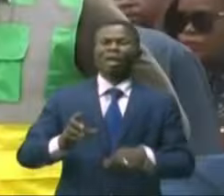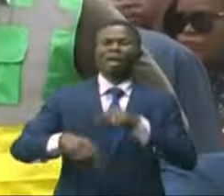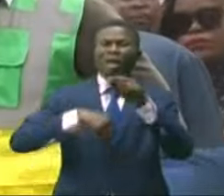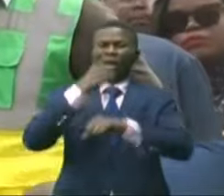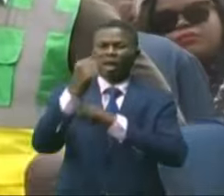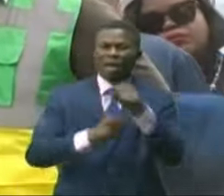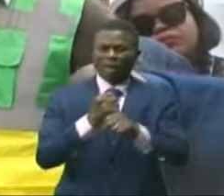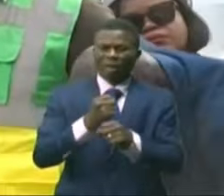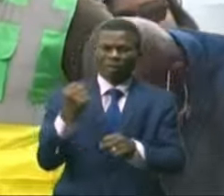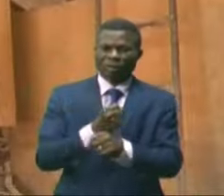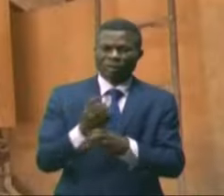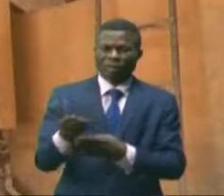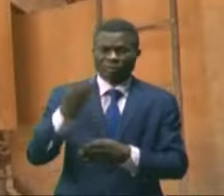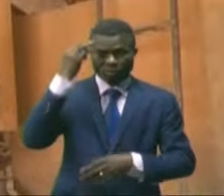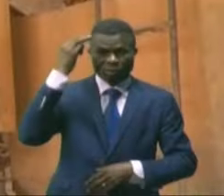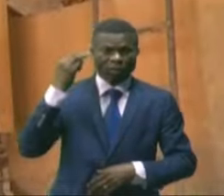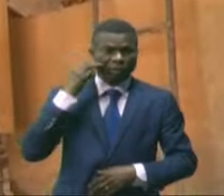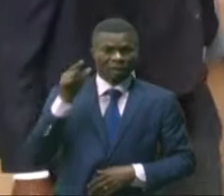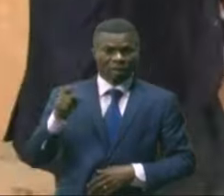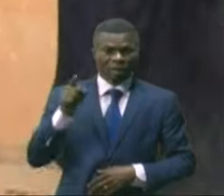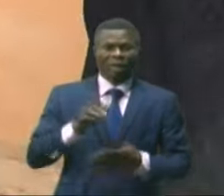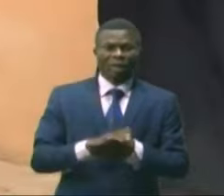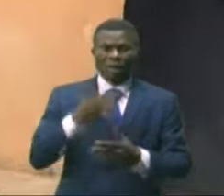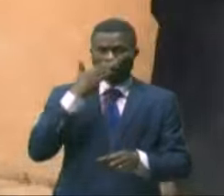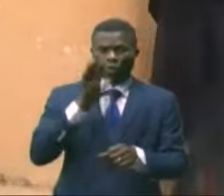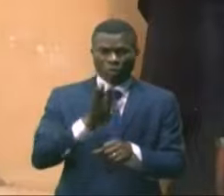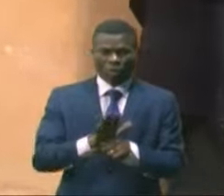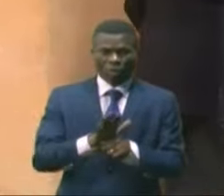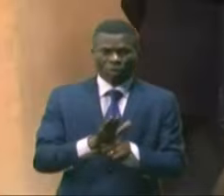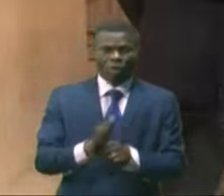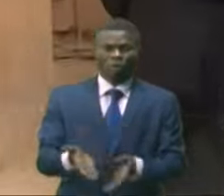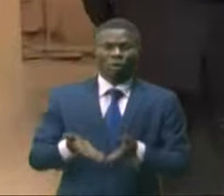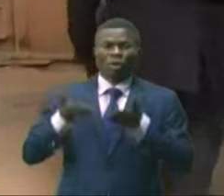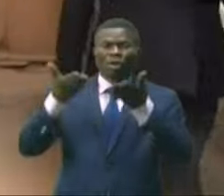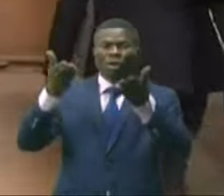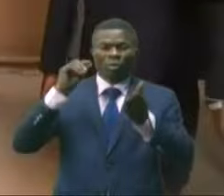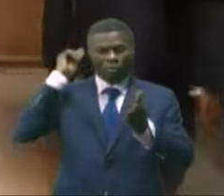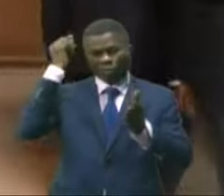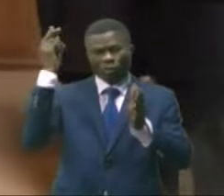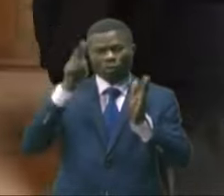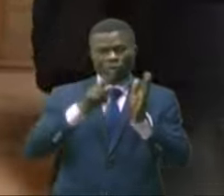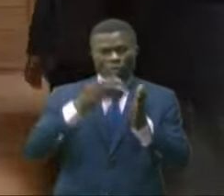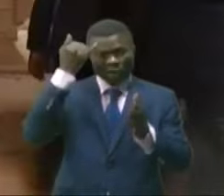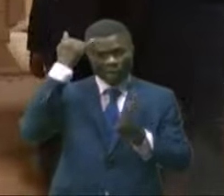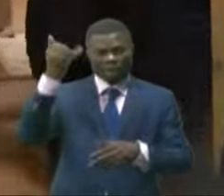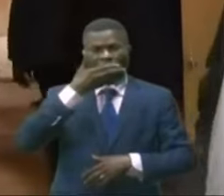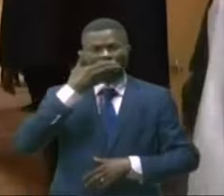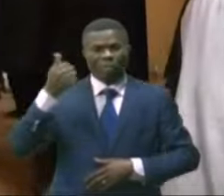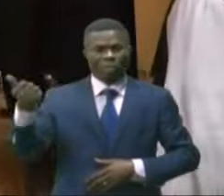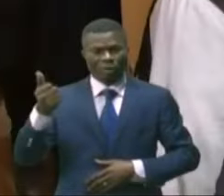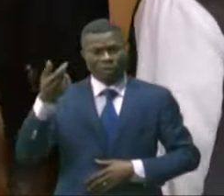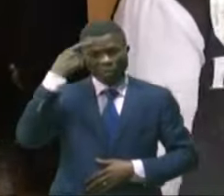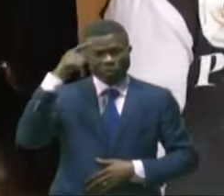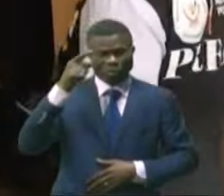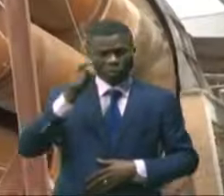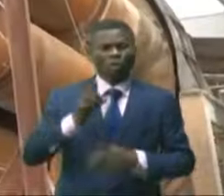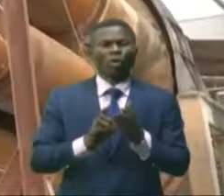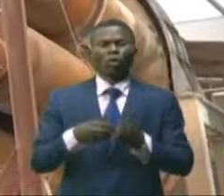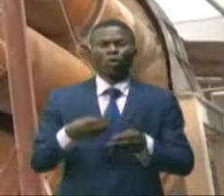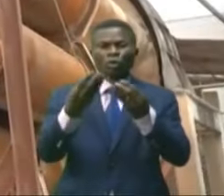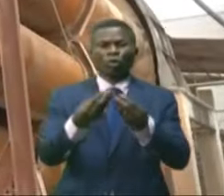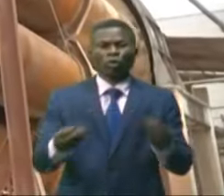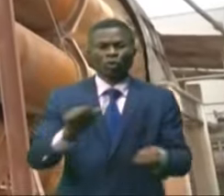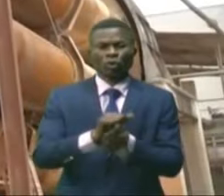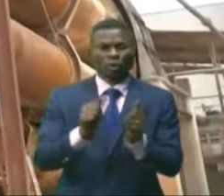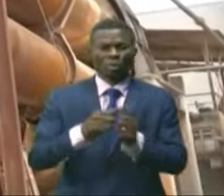cette descente, le ministre Jean-Lucien Boussa a promis de proposer au gouvernement des alternatives pertinentes en vue de relever les défis de